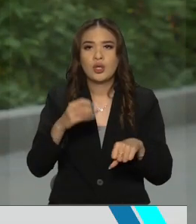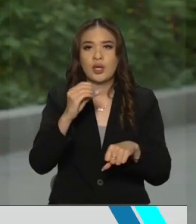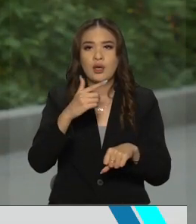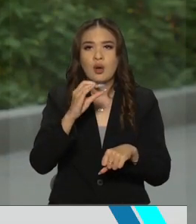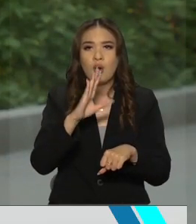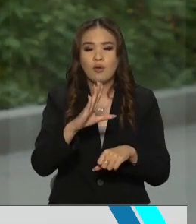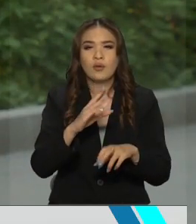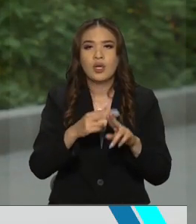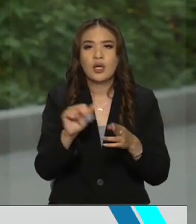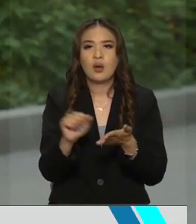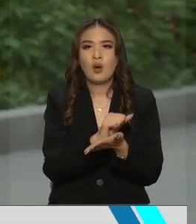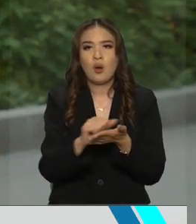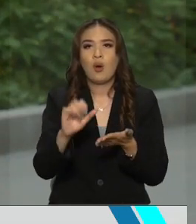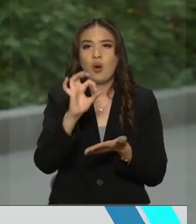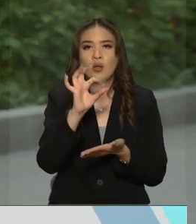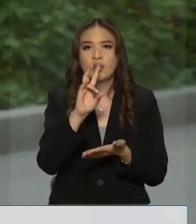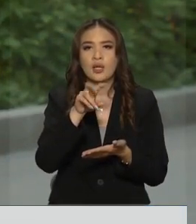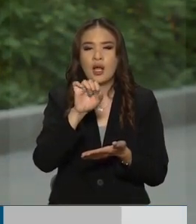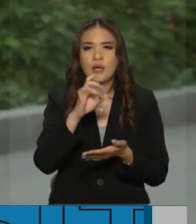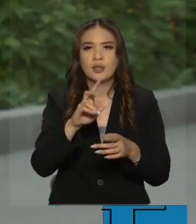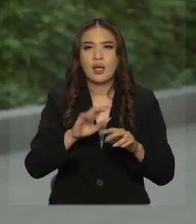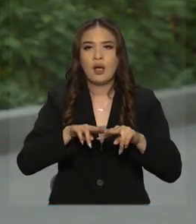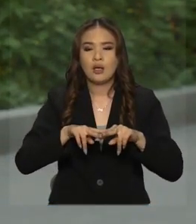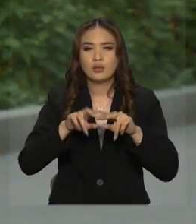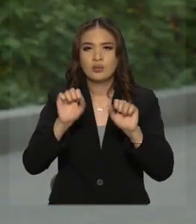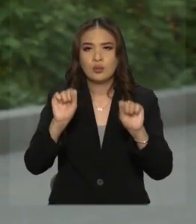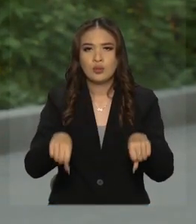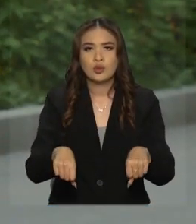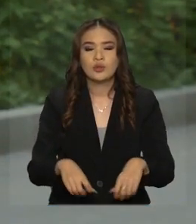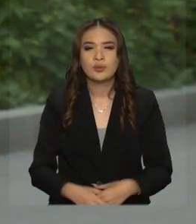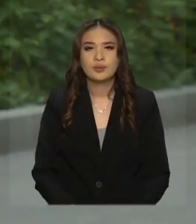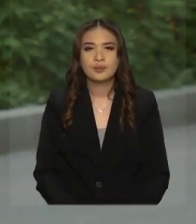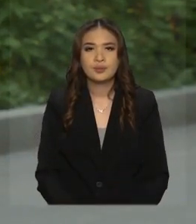онлайн құжат тапсыра алады. Аружан Серік, Райымбек Бегужаев, Жібек жолы.